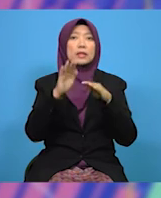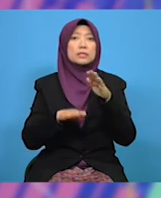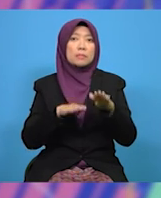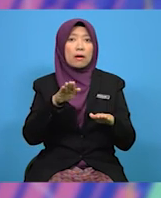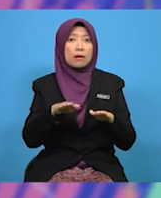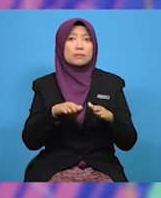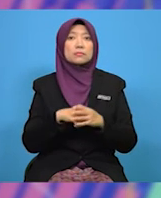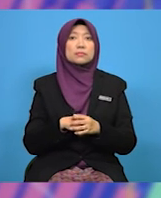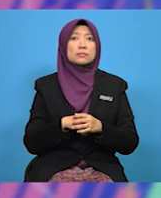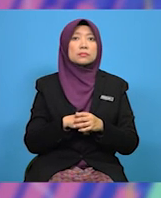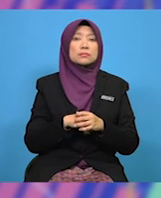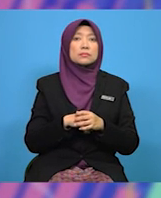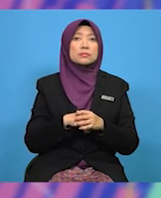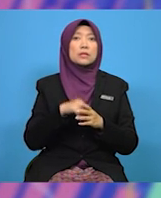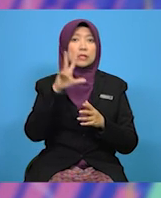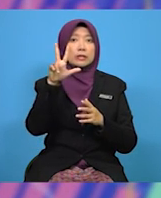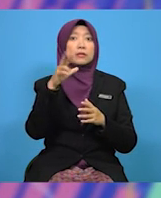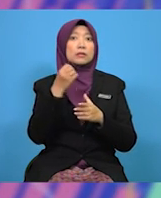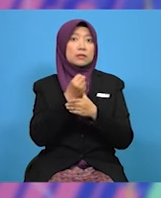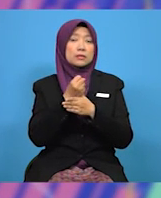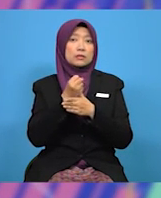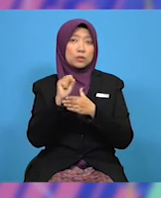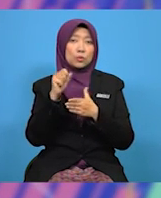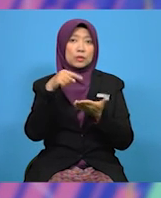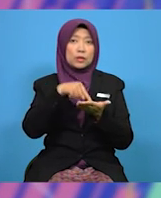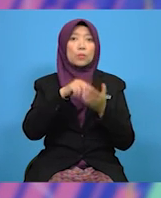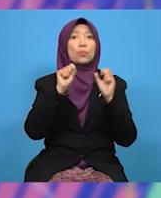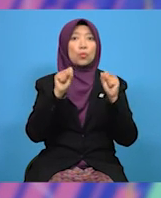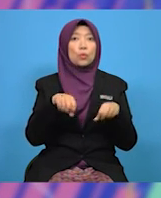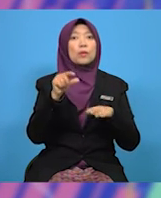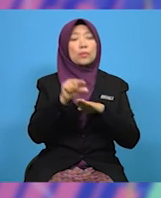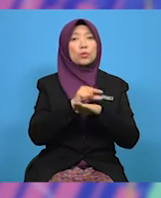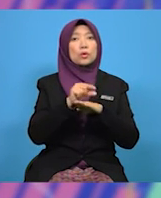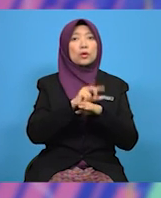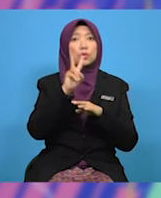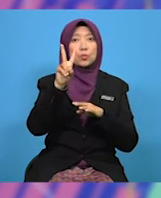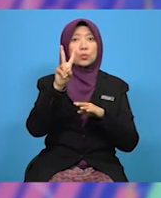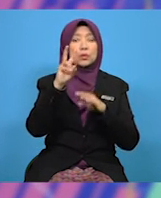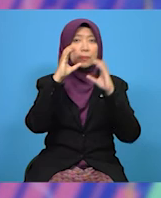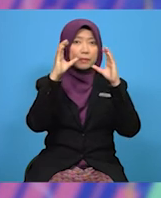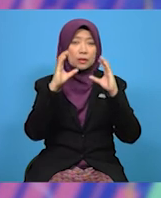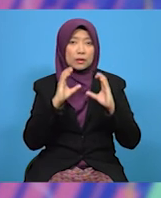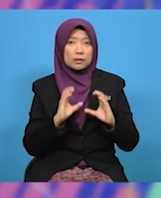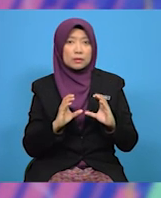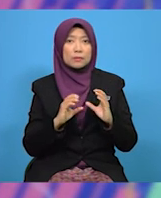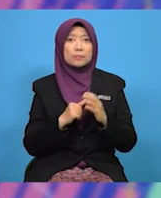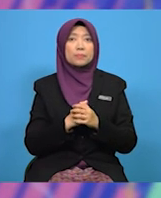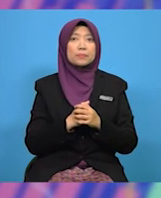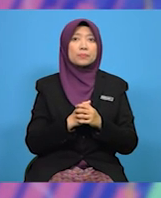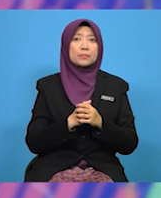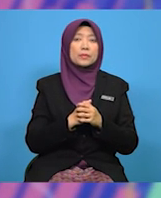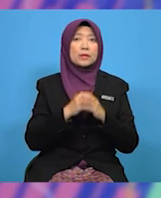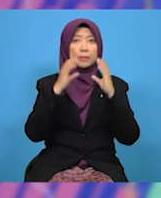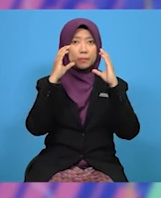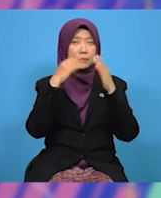pendapatan negara ekonomi 3 sektor kita boleh menggunakan dua pendekatan yaitu sama